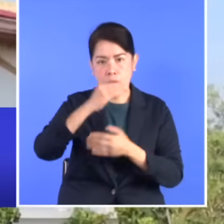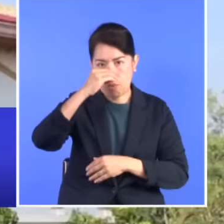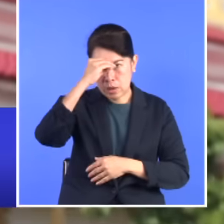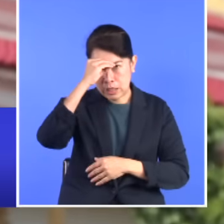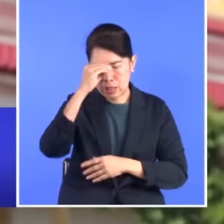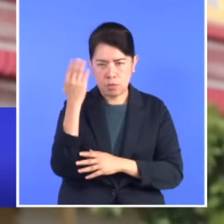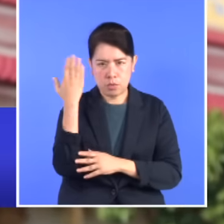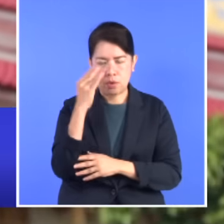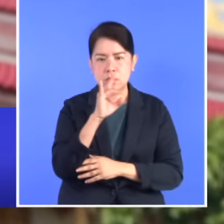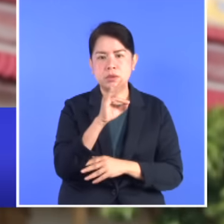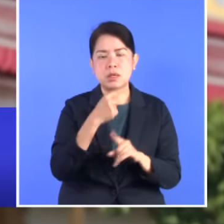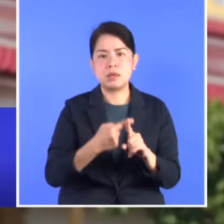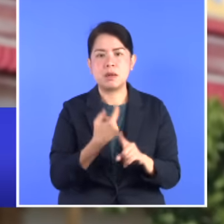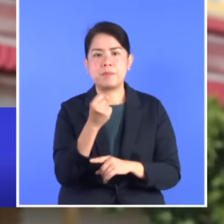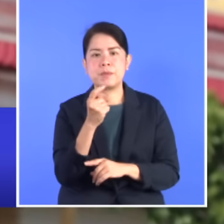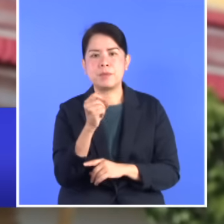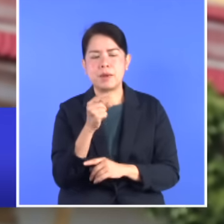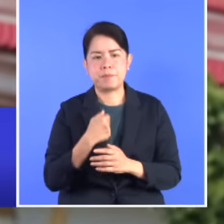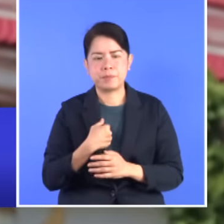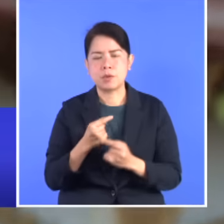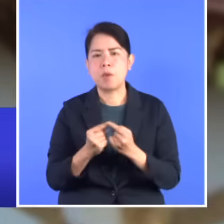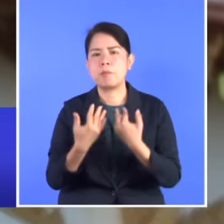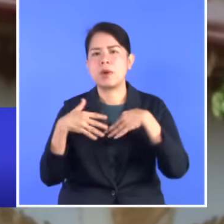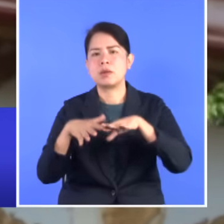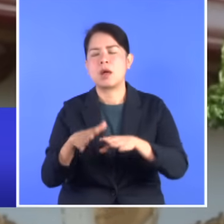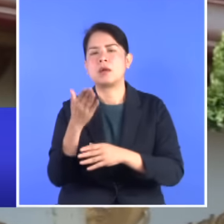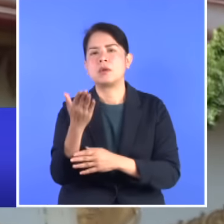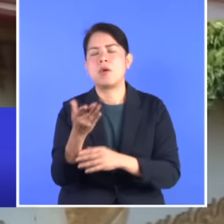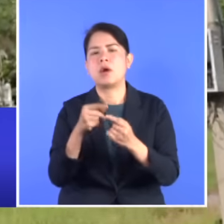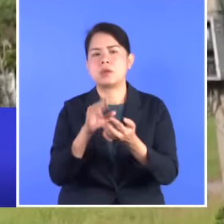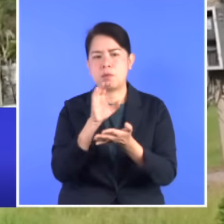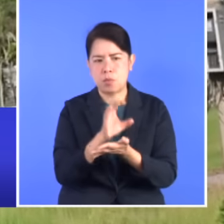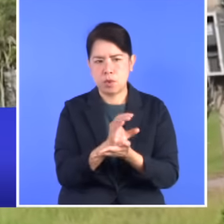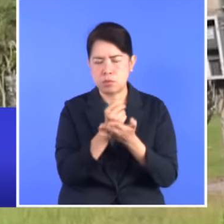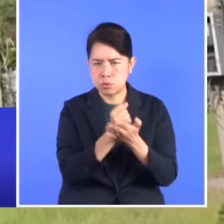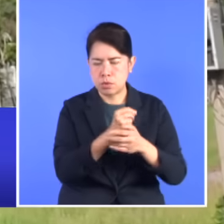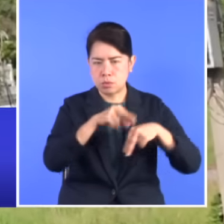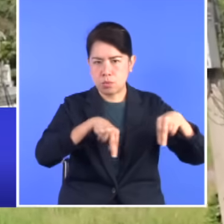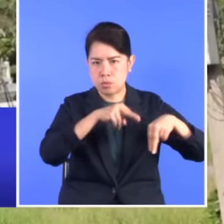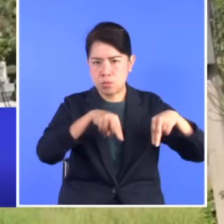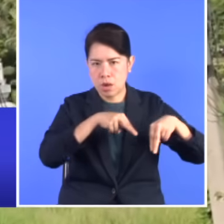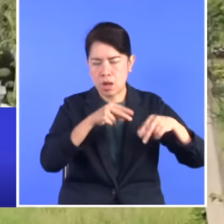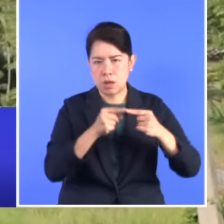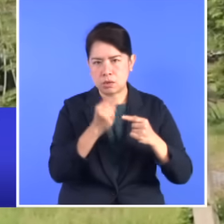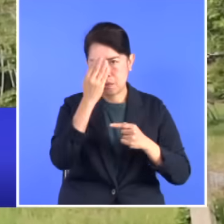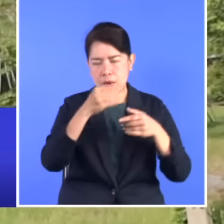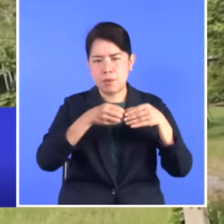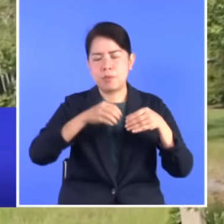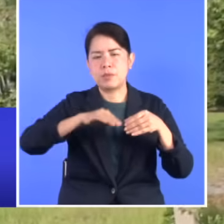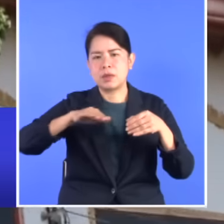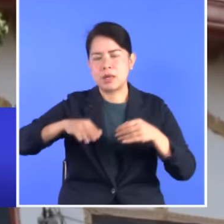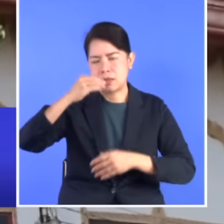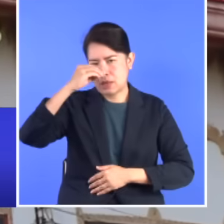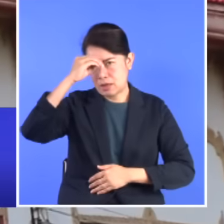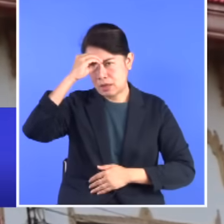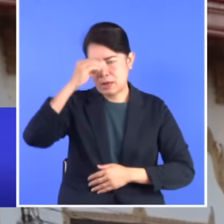นก็เลยประสานไปยังเทศบาลขอความช่วยเหลือกับทางตำรวจเข้ามาดูแลความปลอดภัยให้กับน้องๆหนูๆเด็กนักเรียนหน่อยและต